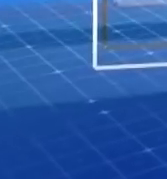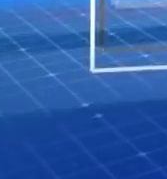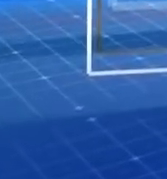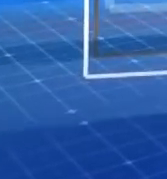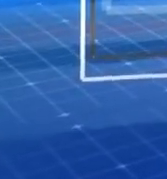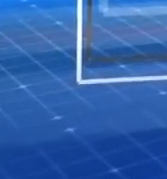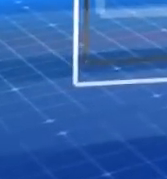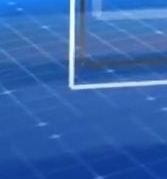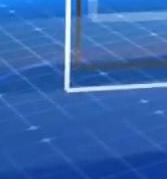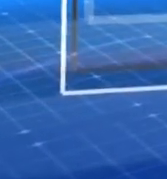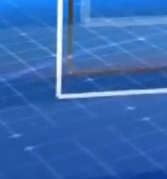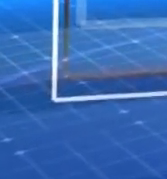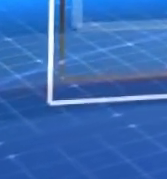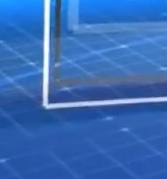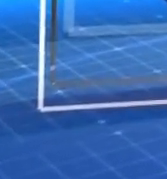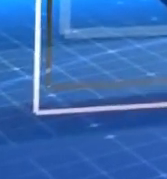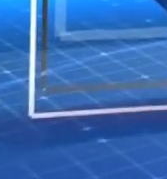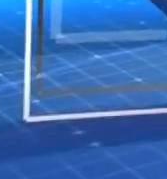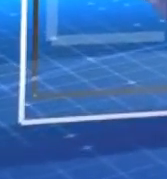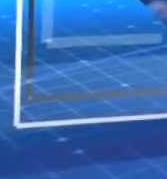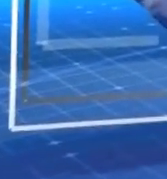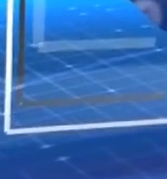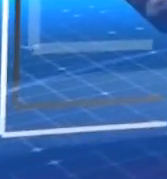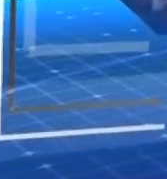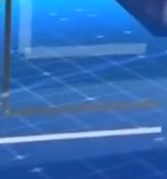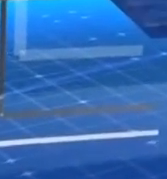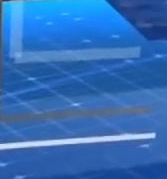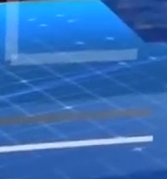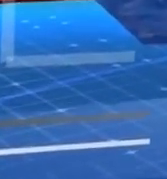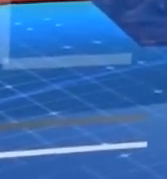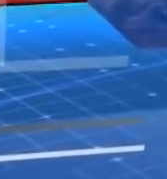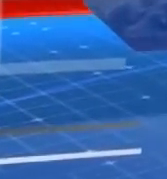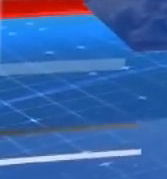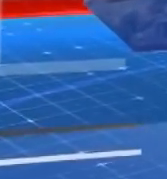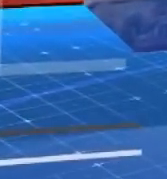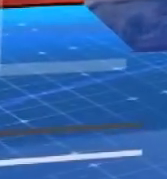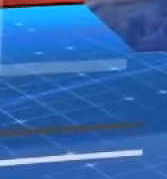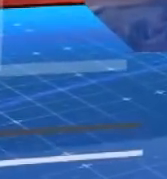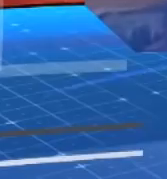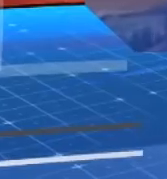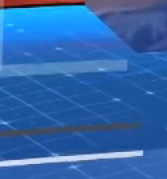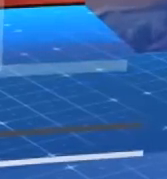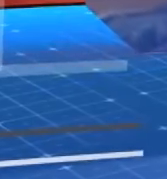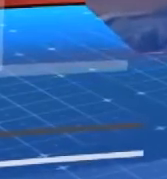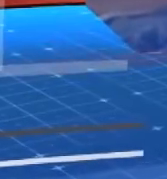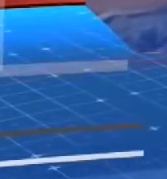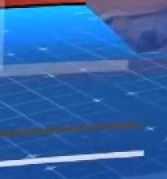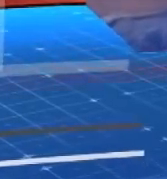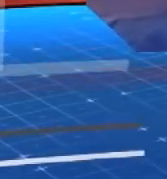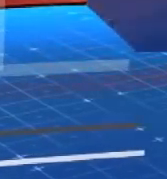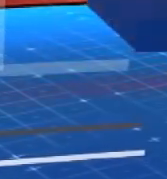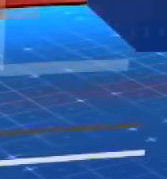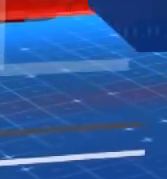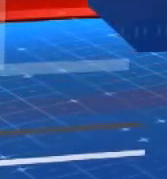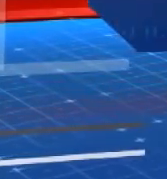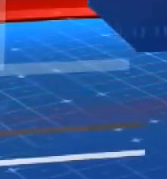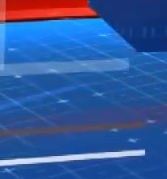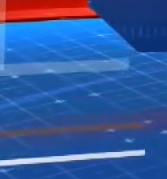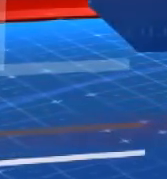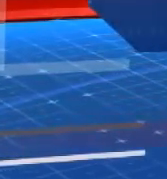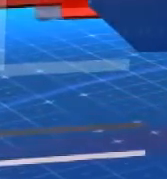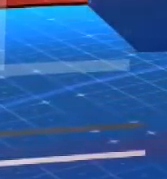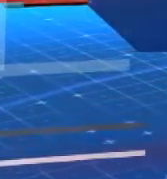Sunog na tumubok sa nasa 500 bahay sa isang residential area sa Paseco compound sa Maynila, tatlo sugatan.